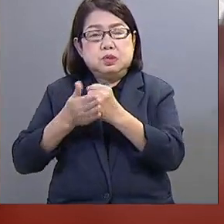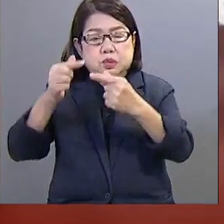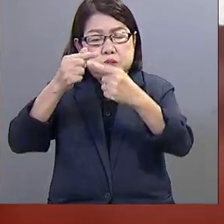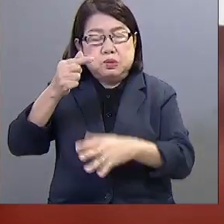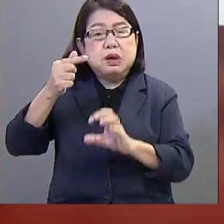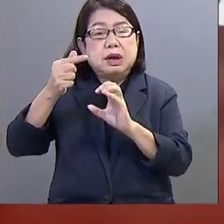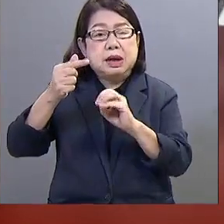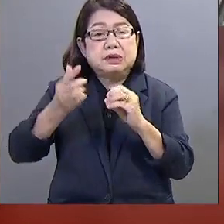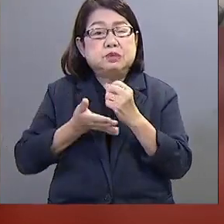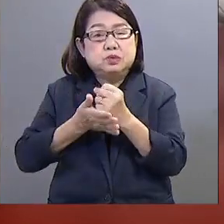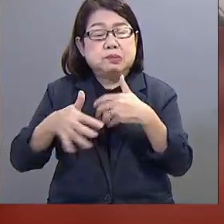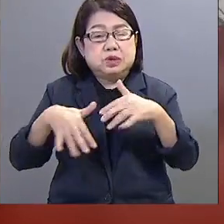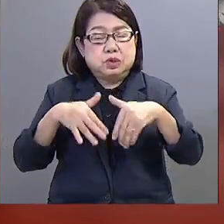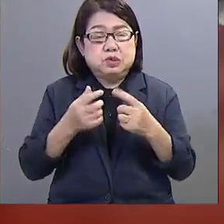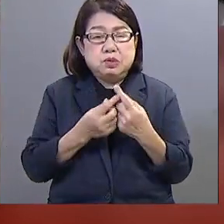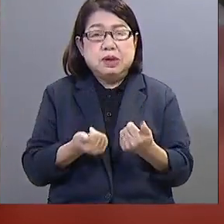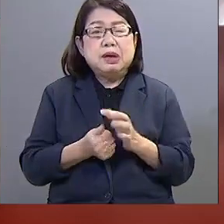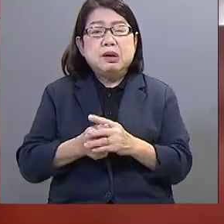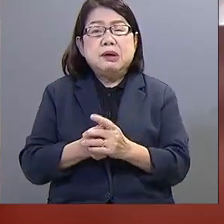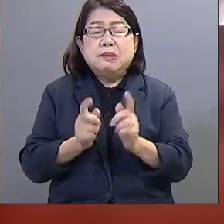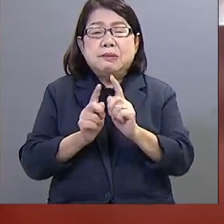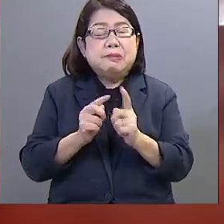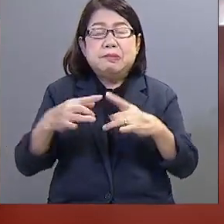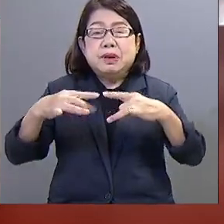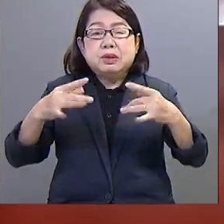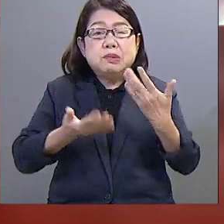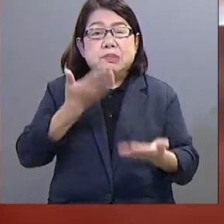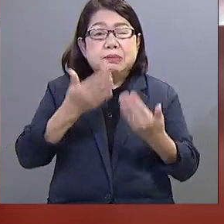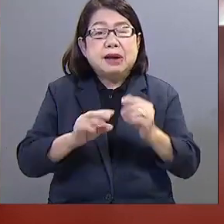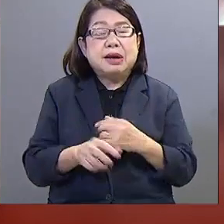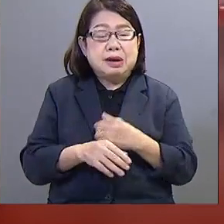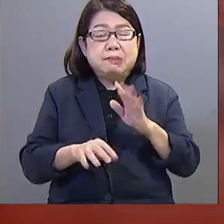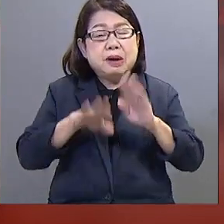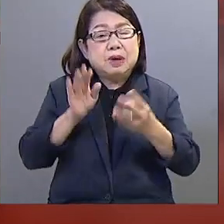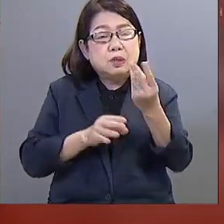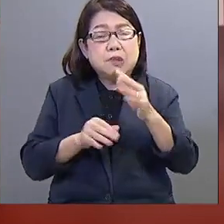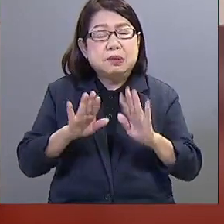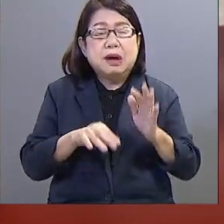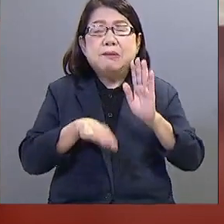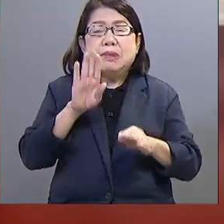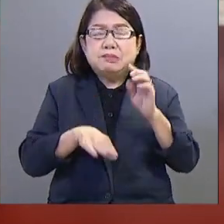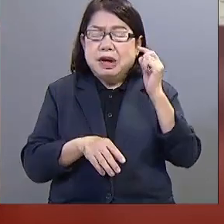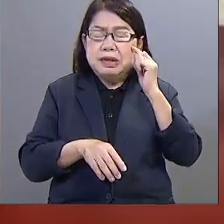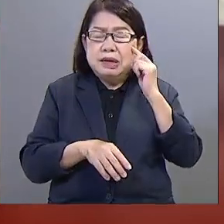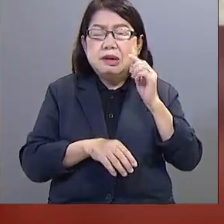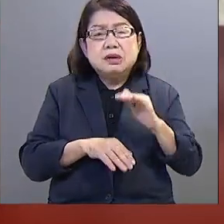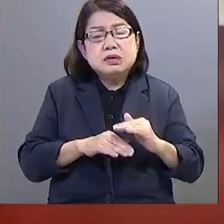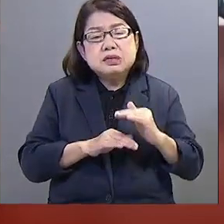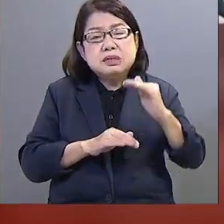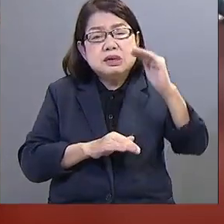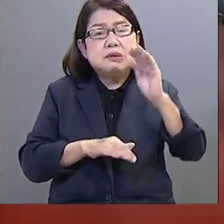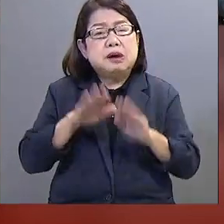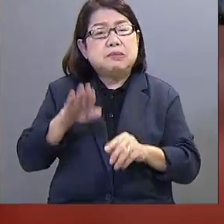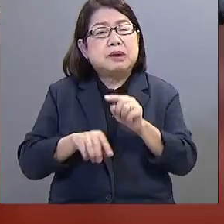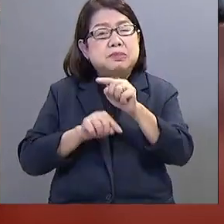กันปีนี้ถึงแม้จะหลุดกรอบเป้าหมายนะคะแต่เชื่อว่าการเติบโตของจีนจะเฉียดร้อยละ4หรืออยู่ที่ร้อยละ 3.6 ถึง